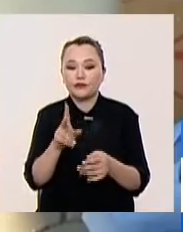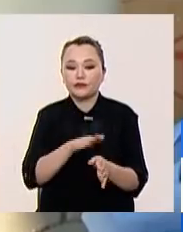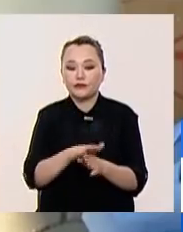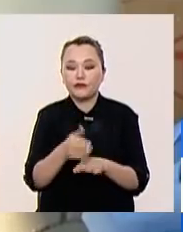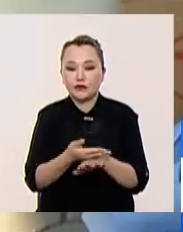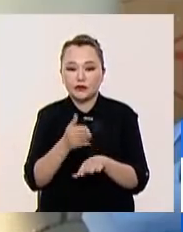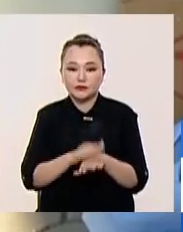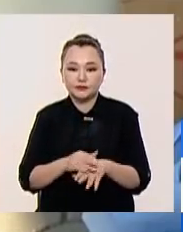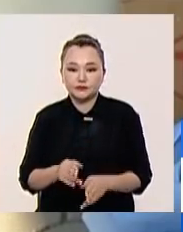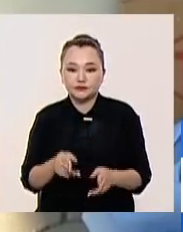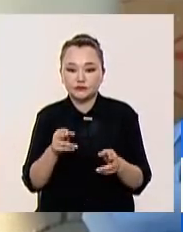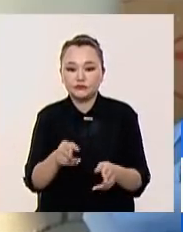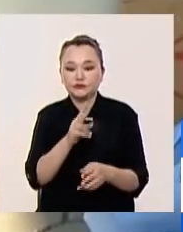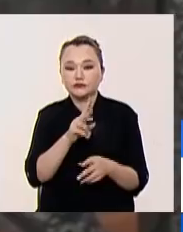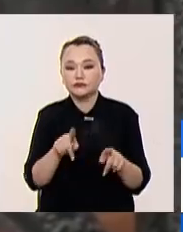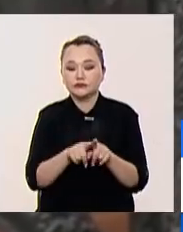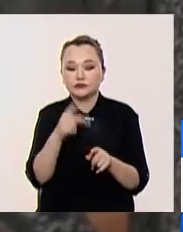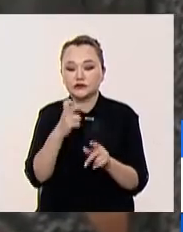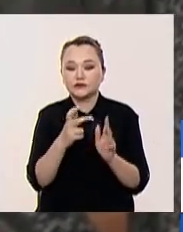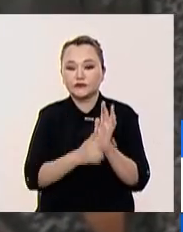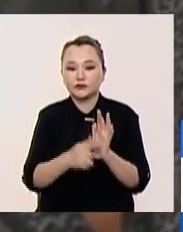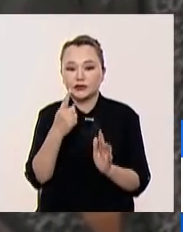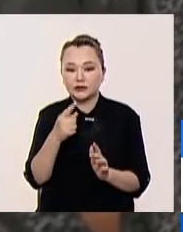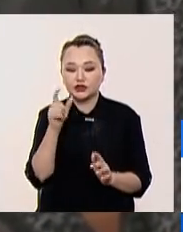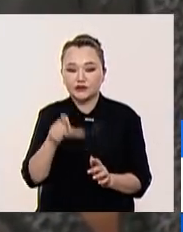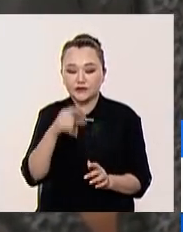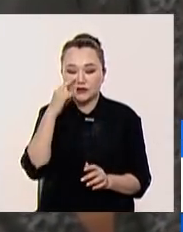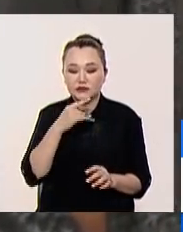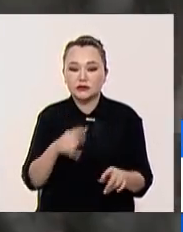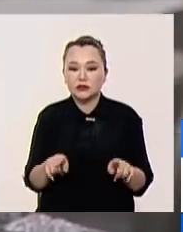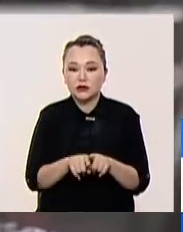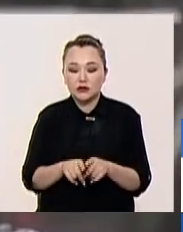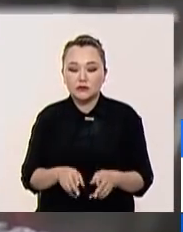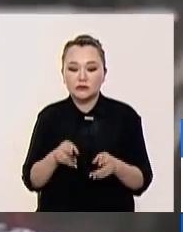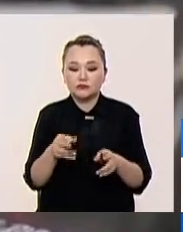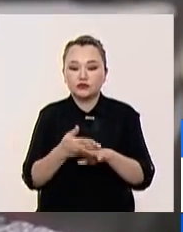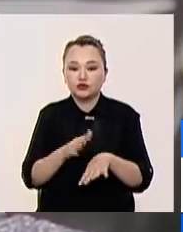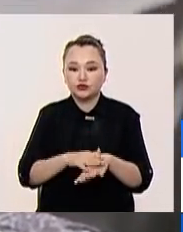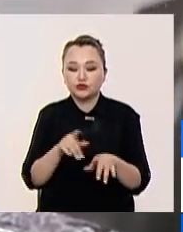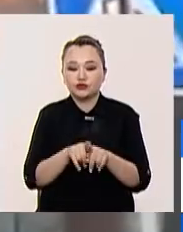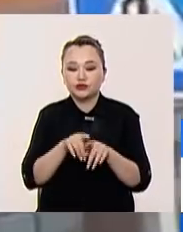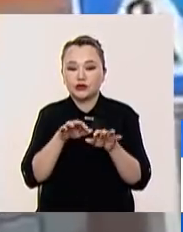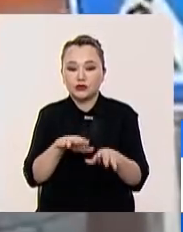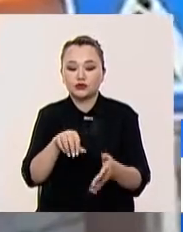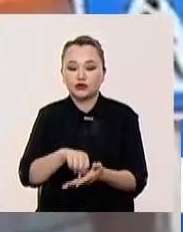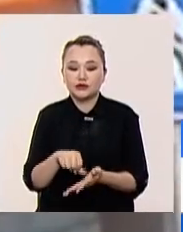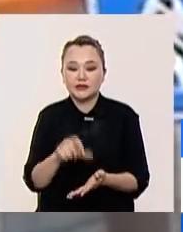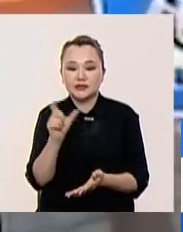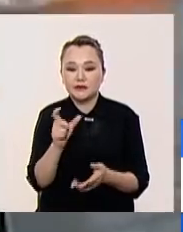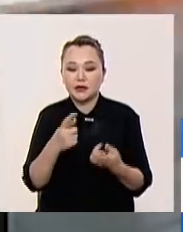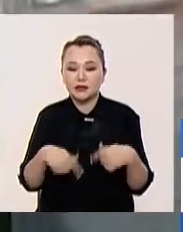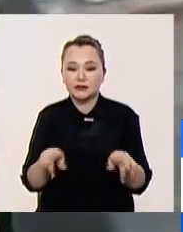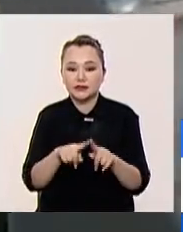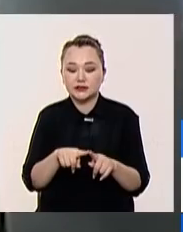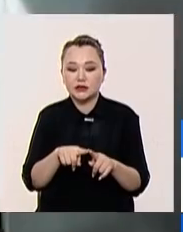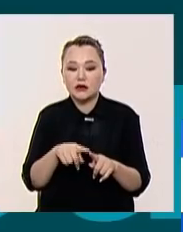тяжкие преступления. А таковых сейчас 281 казахстанец. Более того, они проходят по делу как участники экстремистских